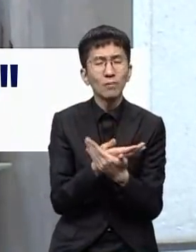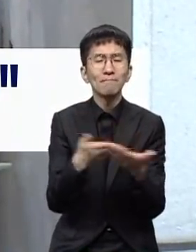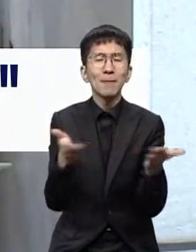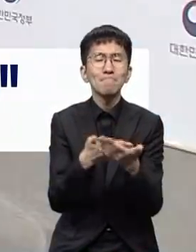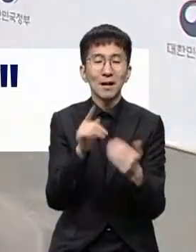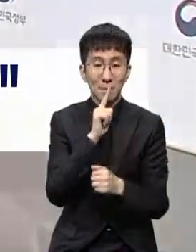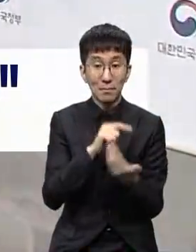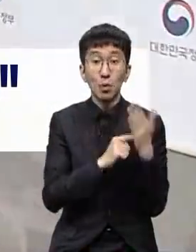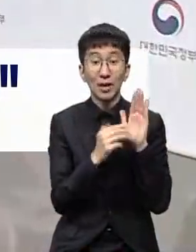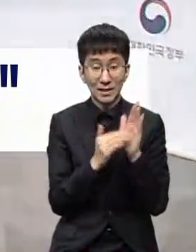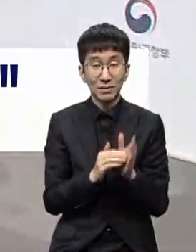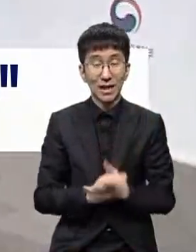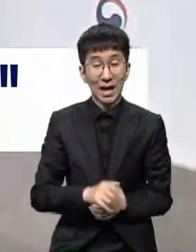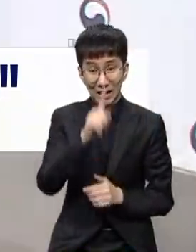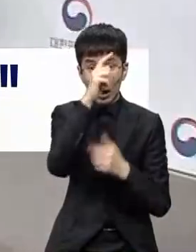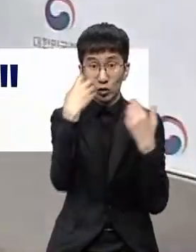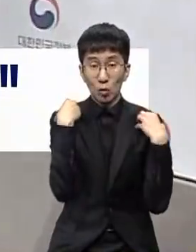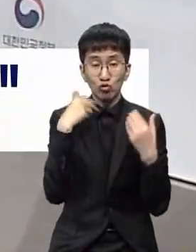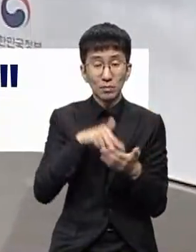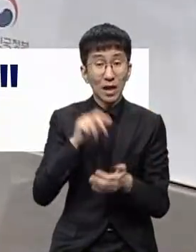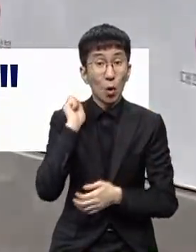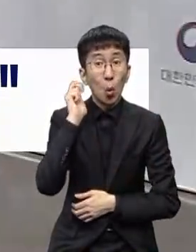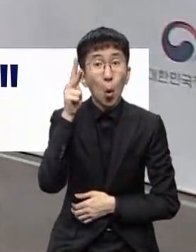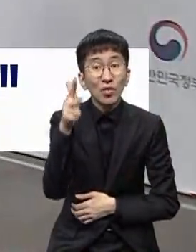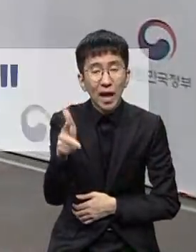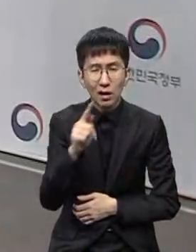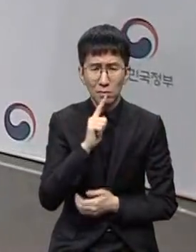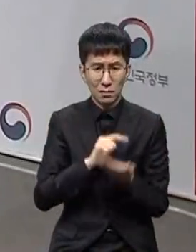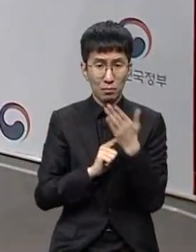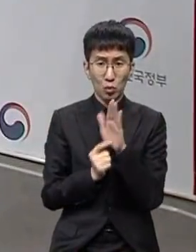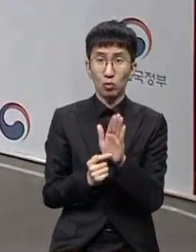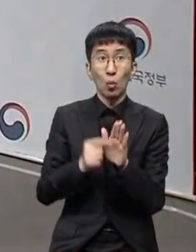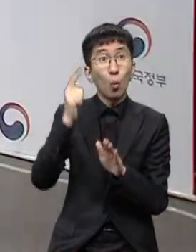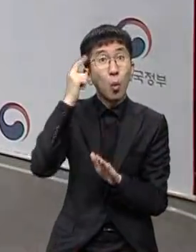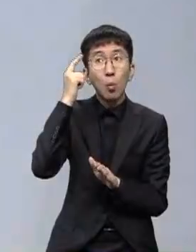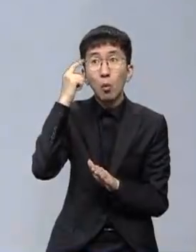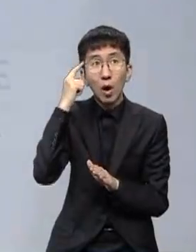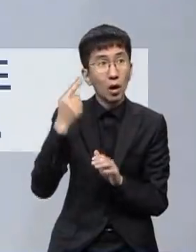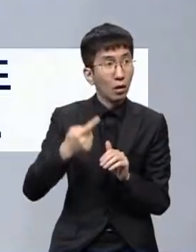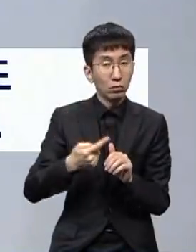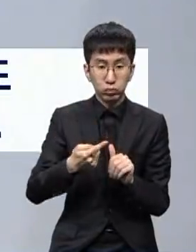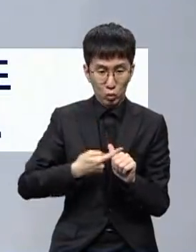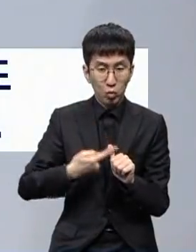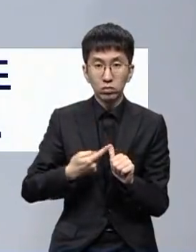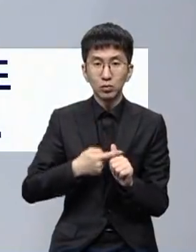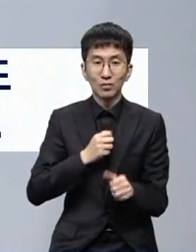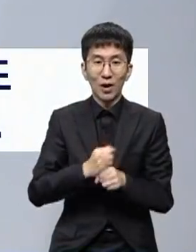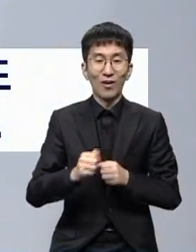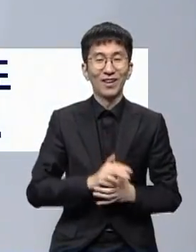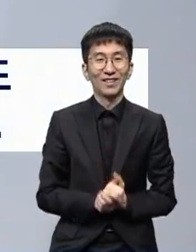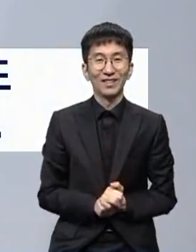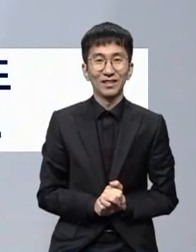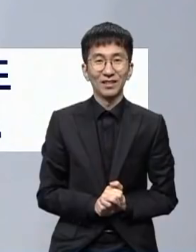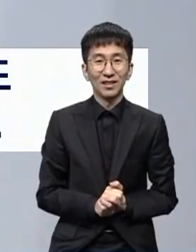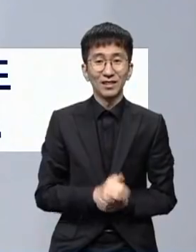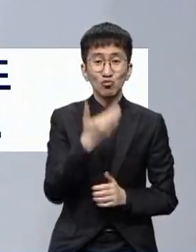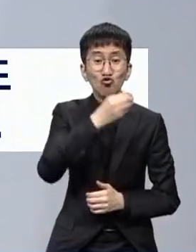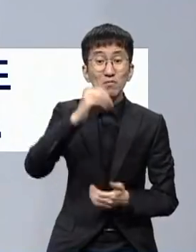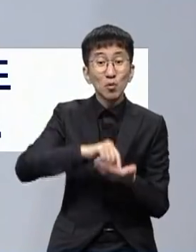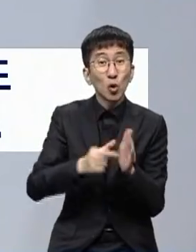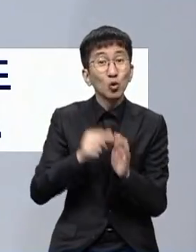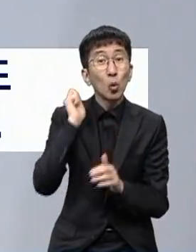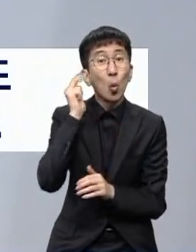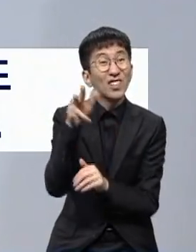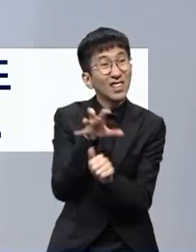포함됐습니다. 정부는 유독 호텔이 부각된 데 당혹해했습니다. 이게 마치 지금 전체 90%를